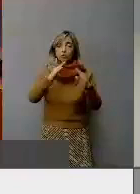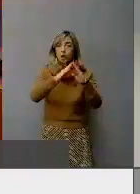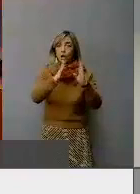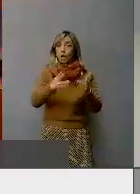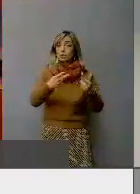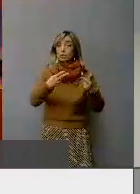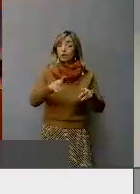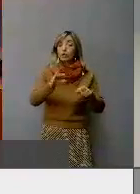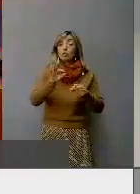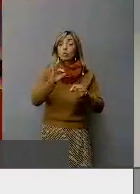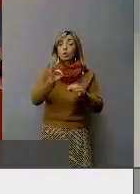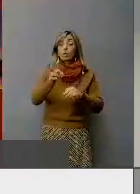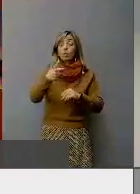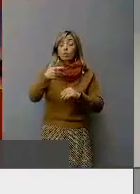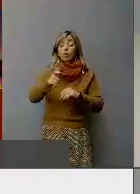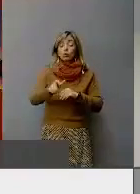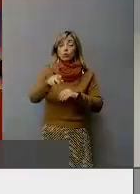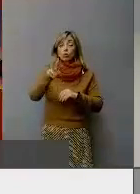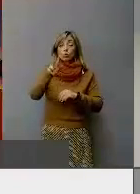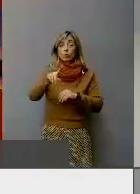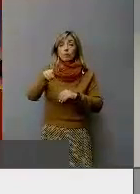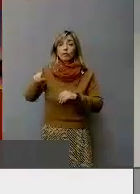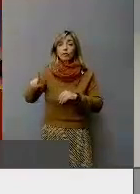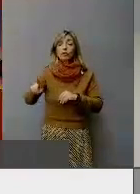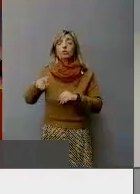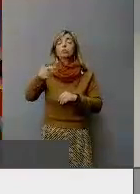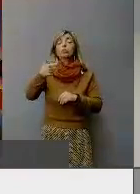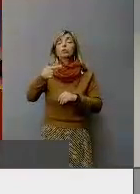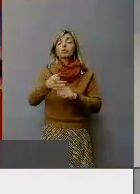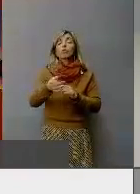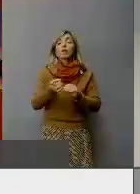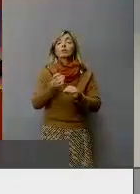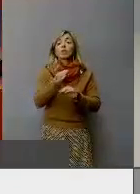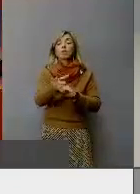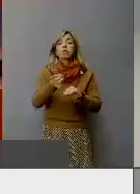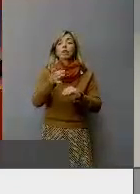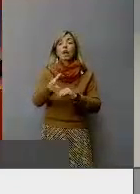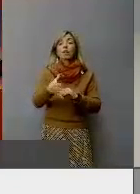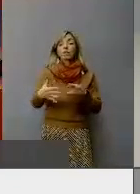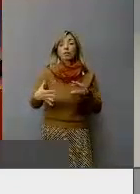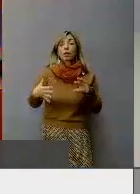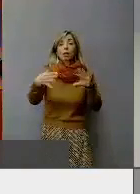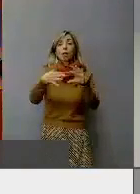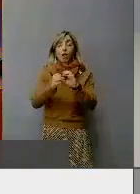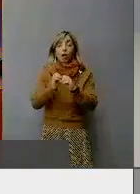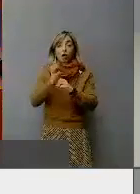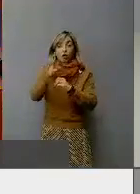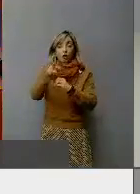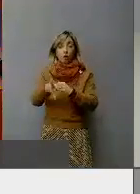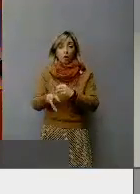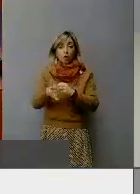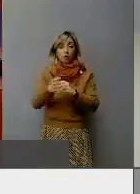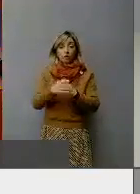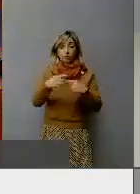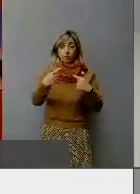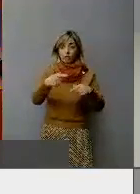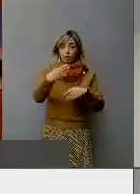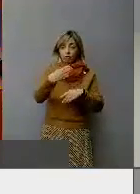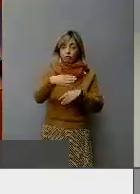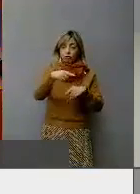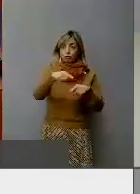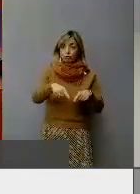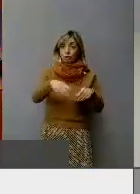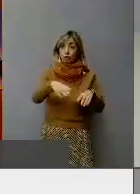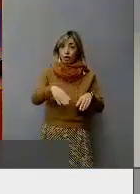strati caro jacob ed è dato per assodato che comunque nel momento in cui ripartivano a genova gli sfratti queste persone